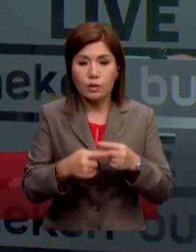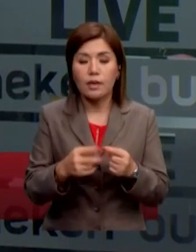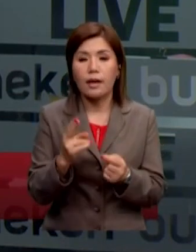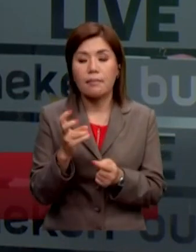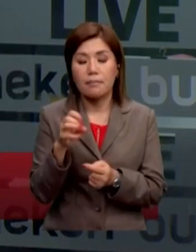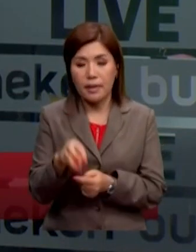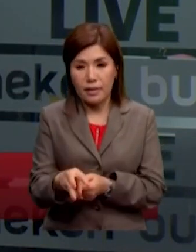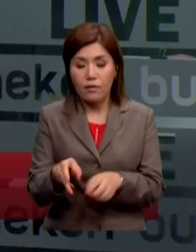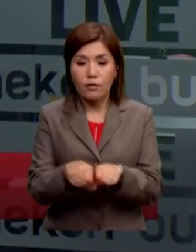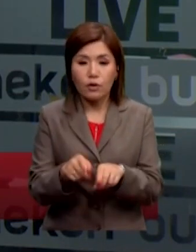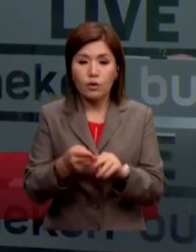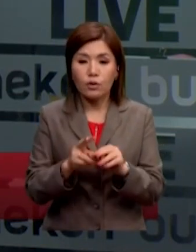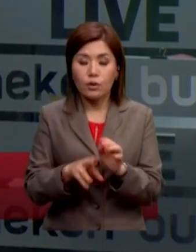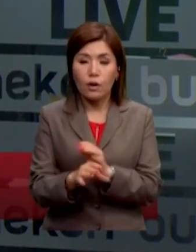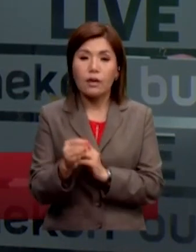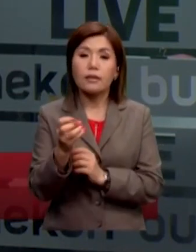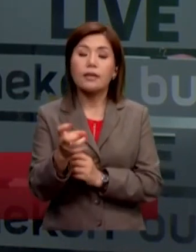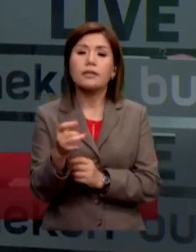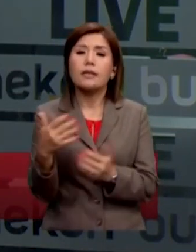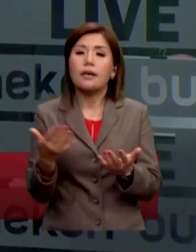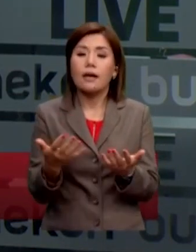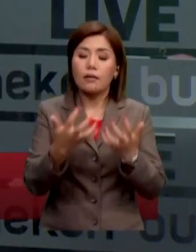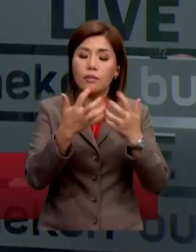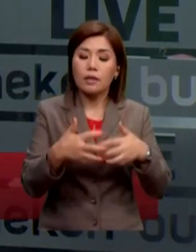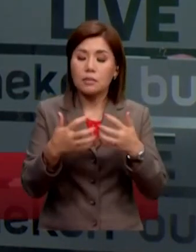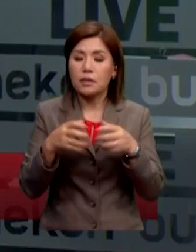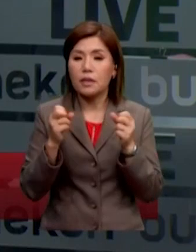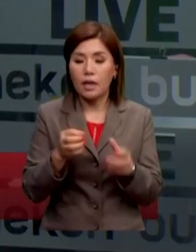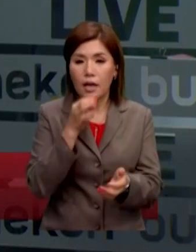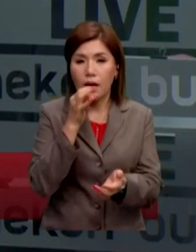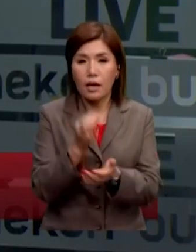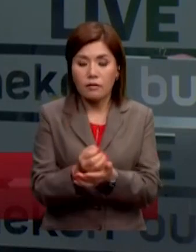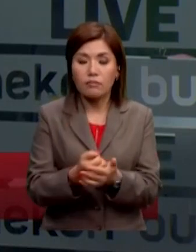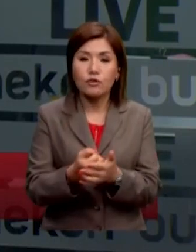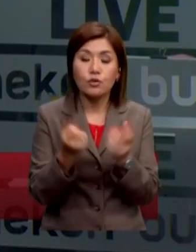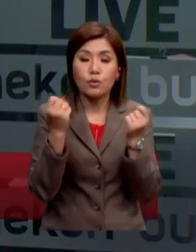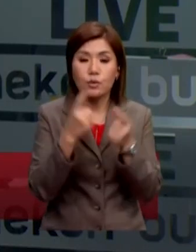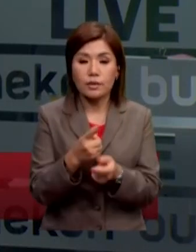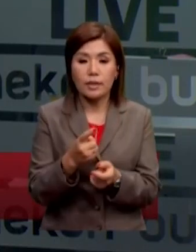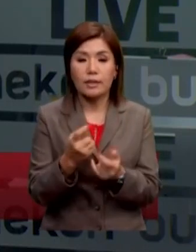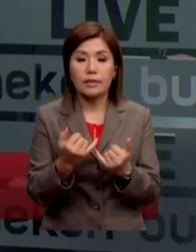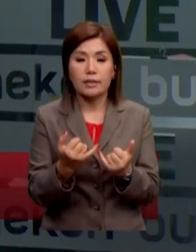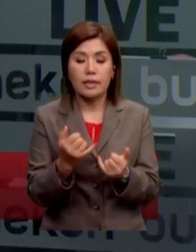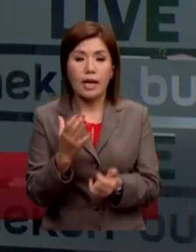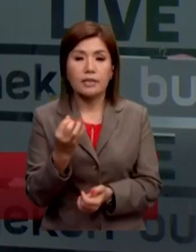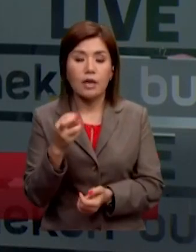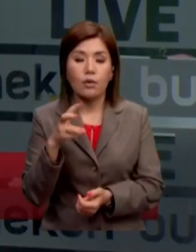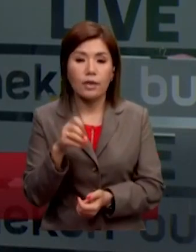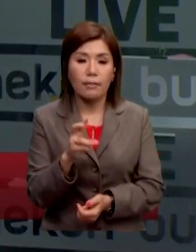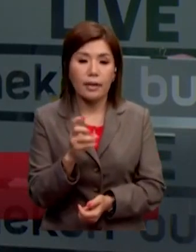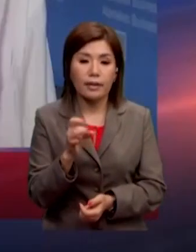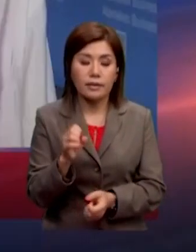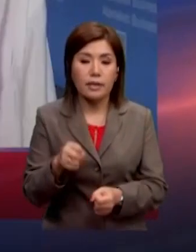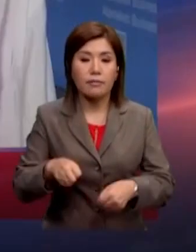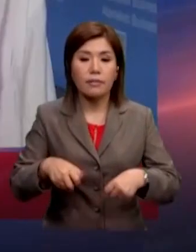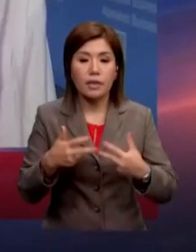по подсчету зарубежных вложений. Как стороны ведут расчет? Ответ на этот вопрос попыталась найти наш корреспондент Айсауле Байгазина. Она с нами на